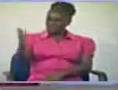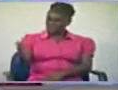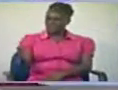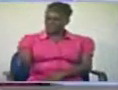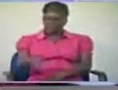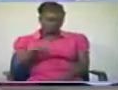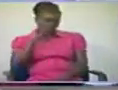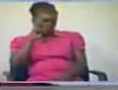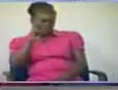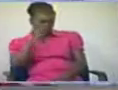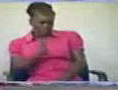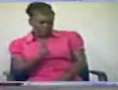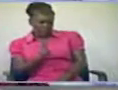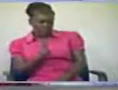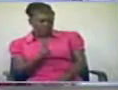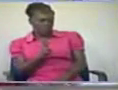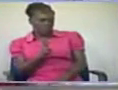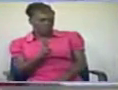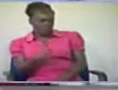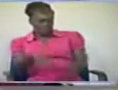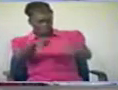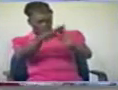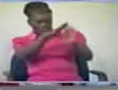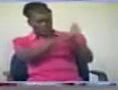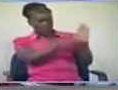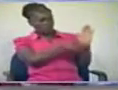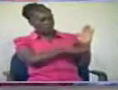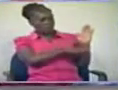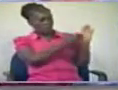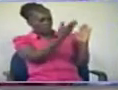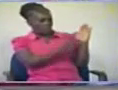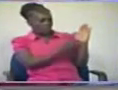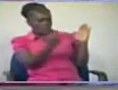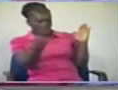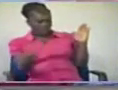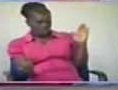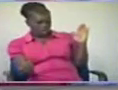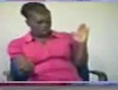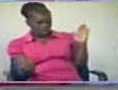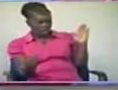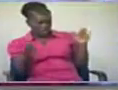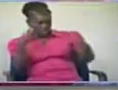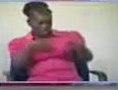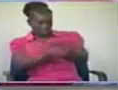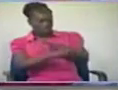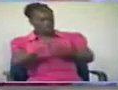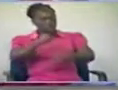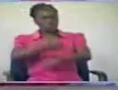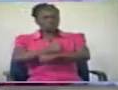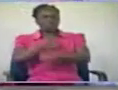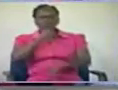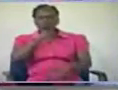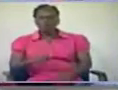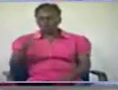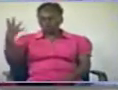Mm. Ukiangalia walivyo ratibu hapa ni kwamba mwanafunzi anaingia shuleni akiwa na miaka